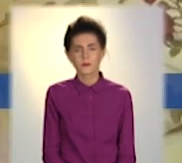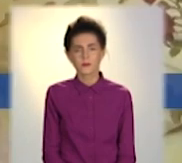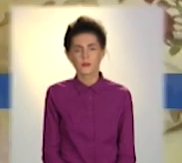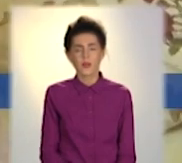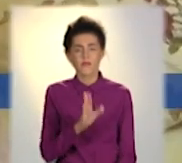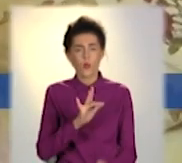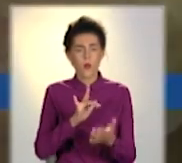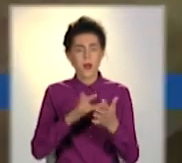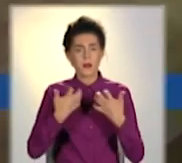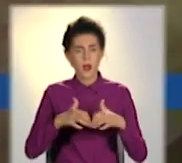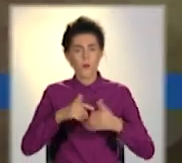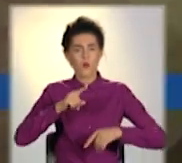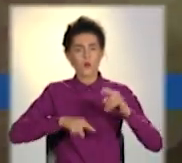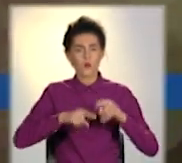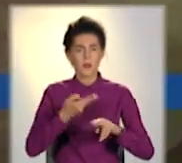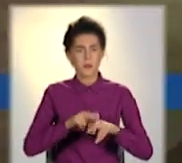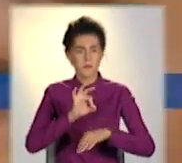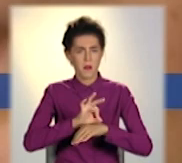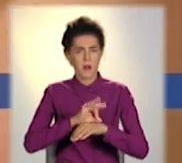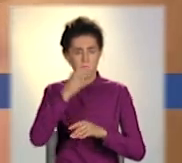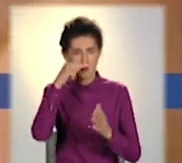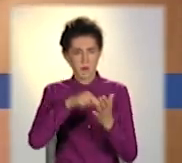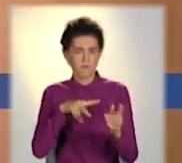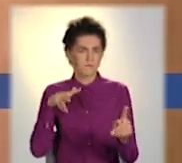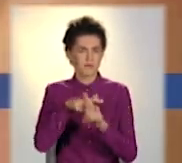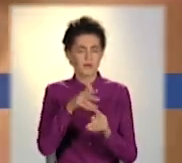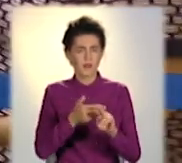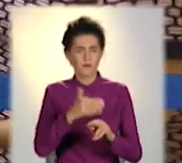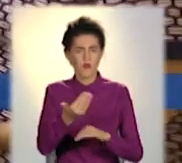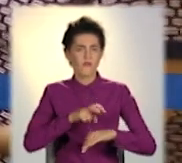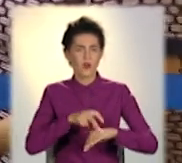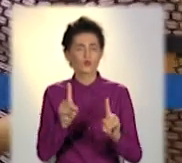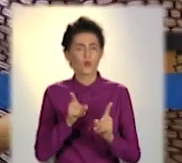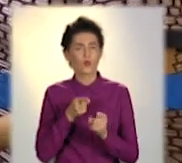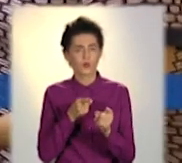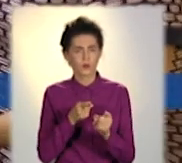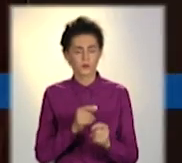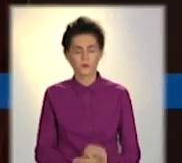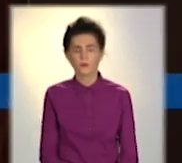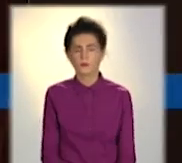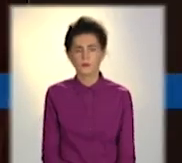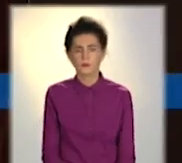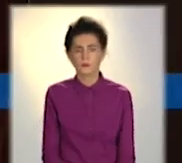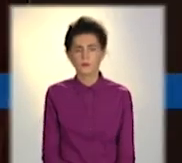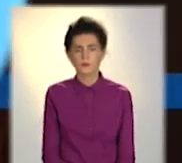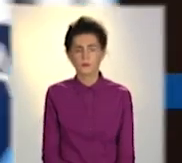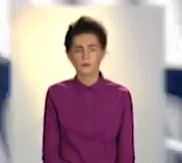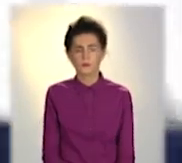У Краматорську батьки пацієнтки напали на медика. Що їм за це загрожує?